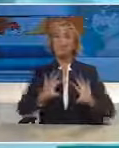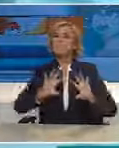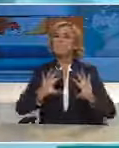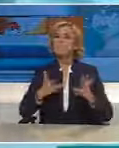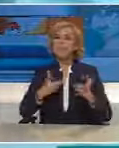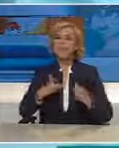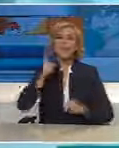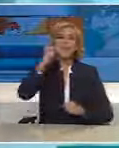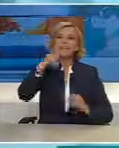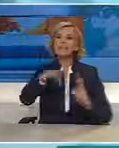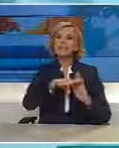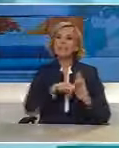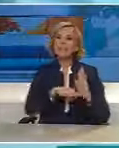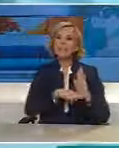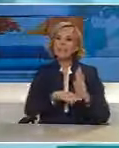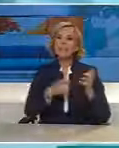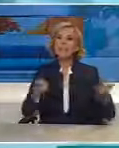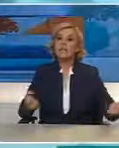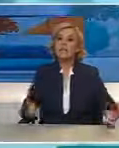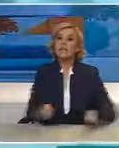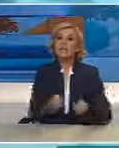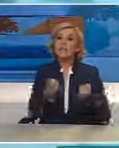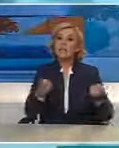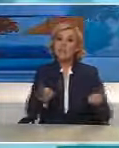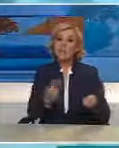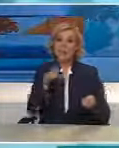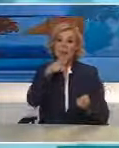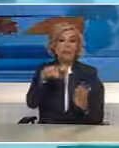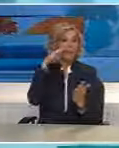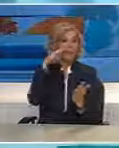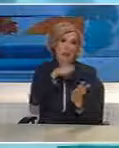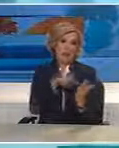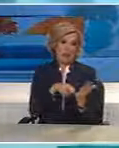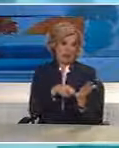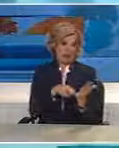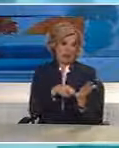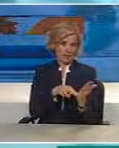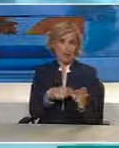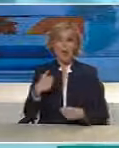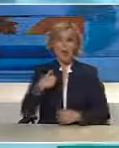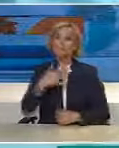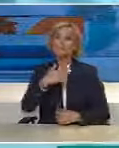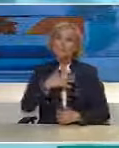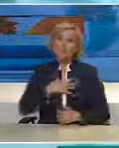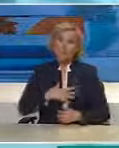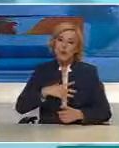χρησιμοποιήσουμε τέτοια τεστ σε επιδημιολογικές μελέτες. Θέλουμε να μην κατά κάποιο τρόπο